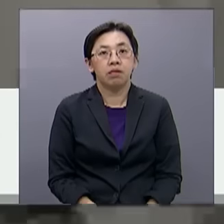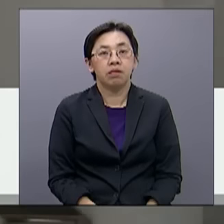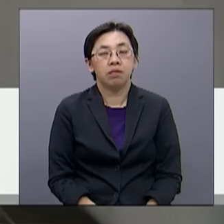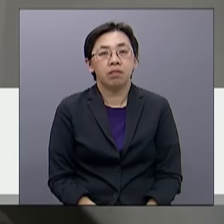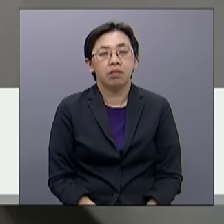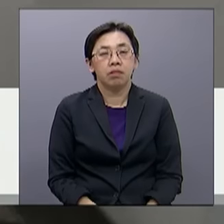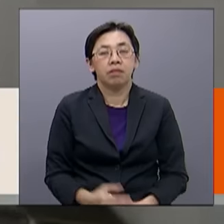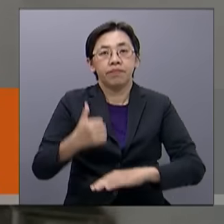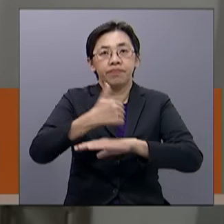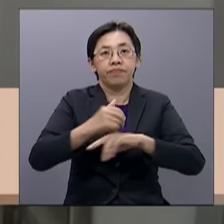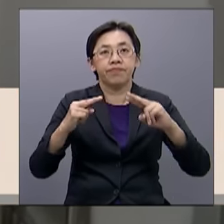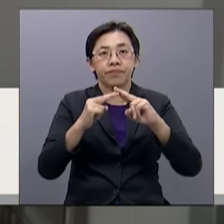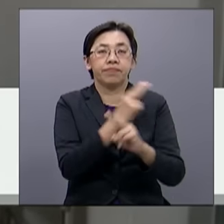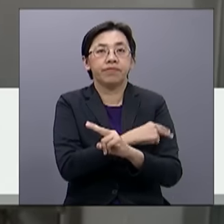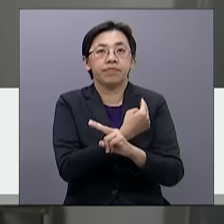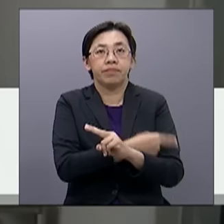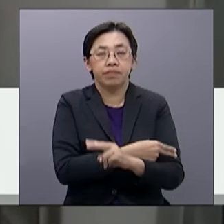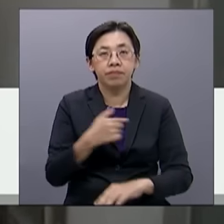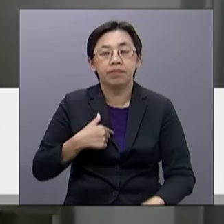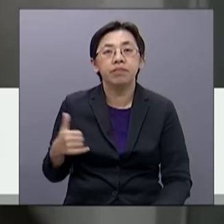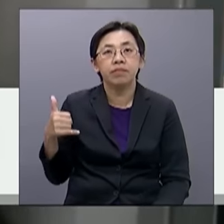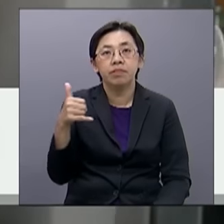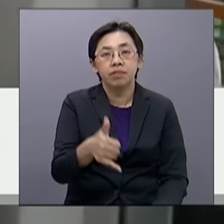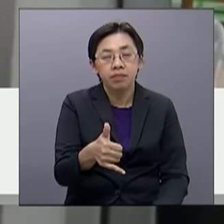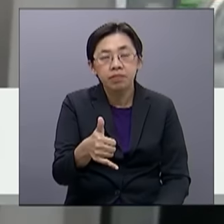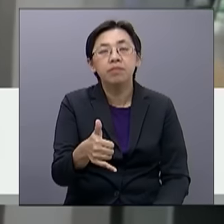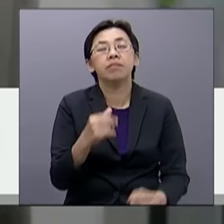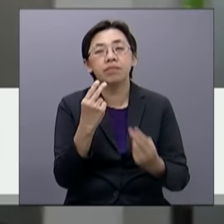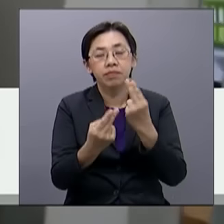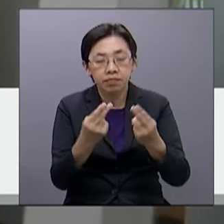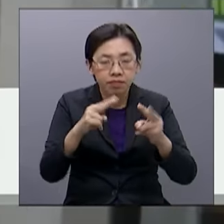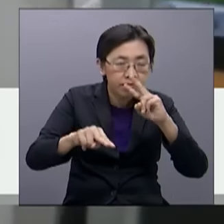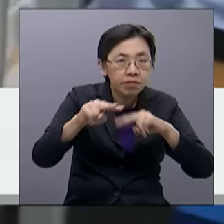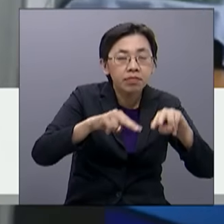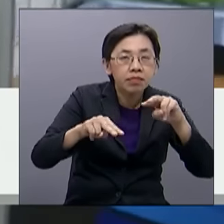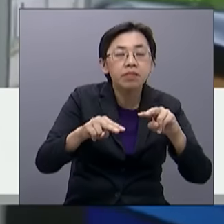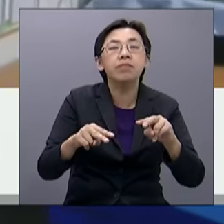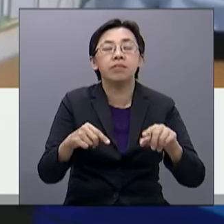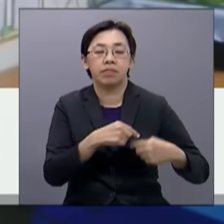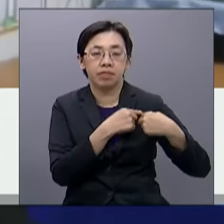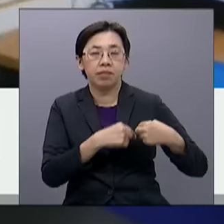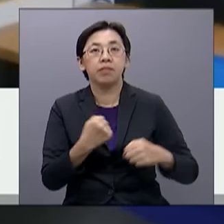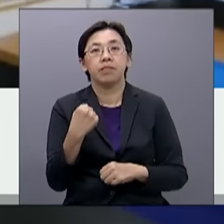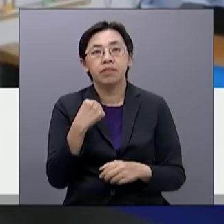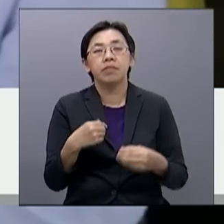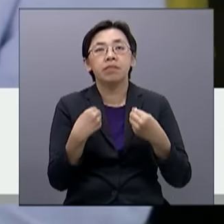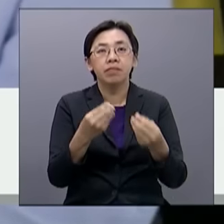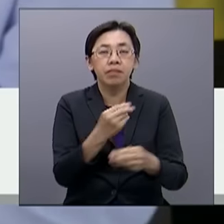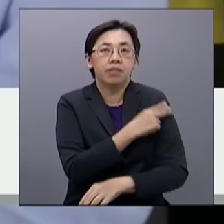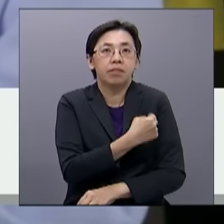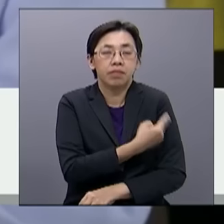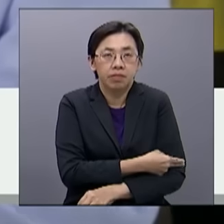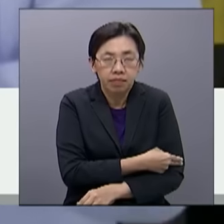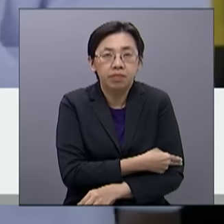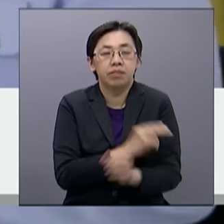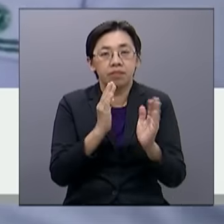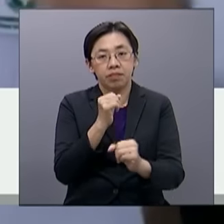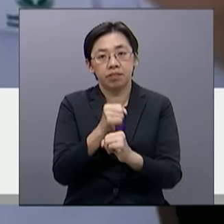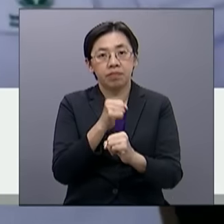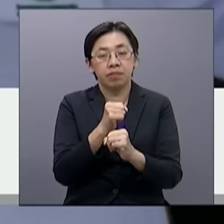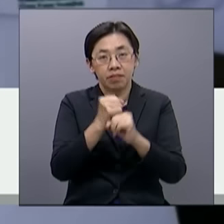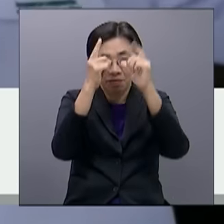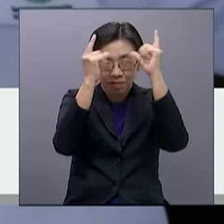ทรวงสาธารณสุขลงพื้นที่ไปตรวจเยี่ยมและให้กำลังใจแพทย์พยาบาลและเจ้าหน้าที่โรงพยาบาลขอนแก่นเพราะเหตุ